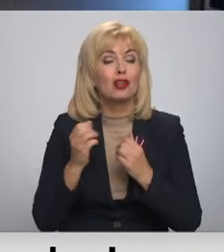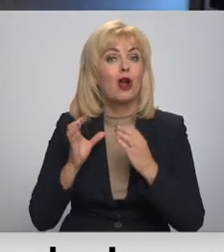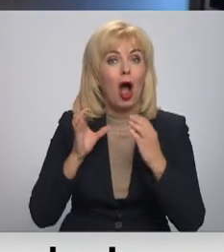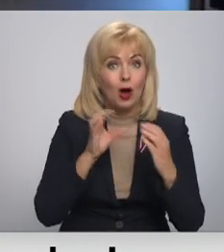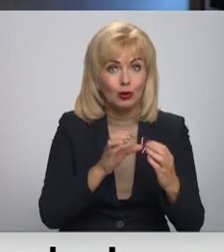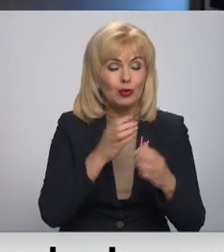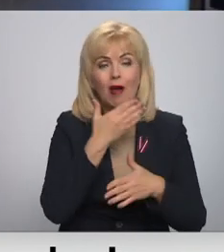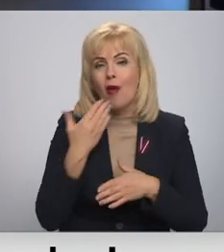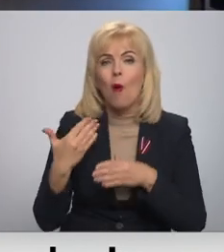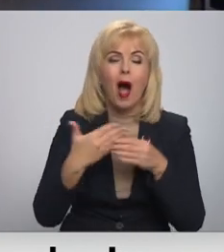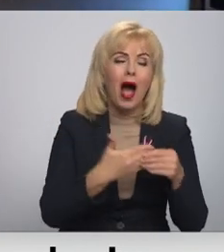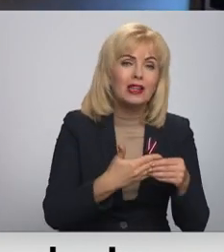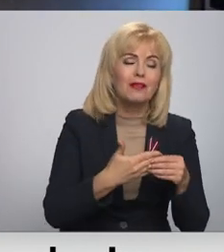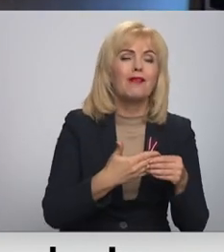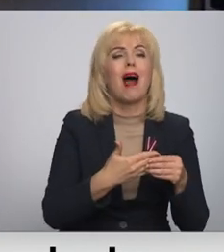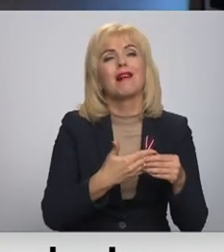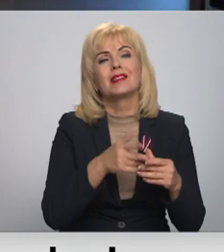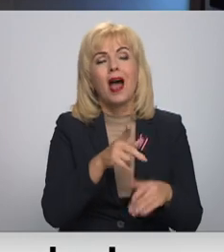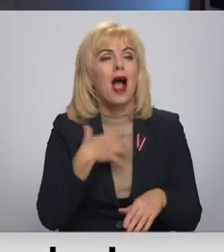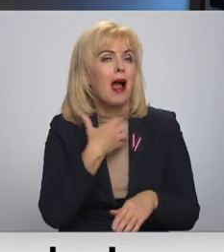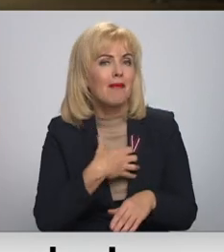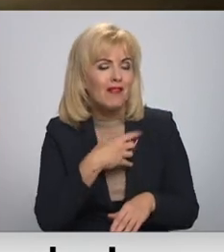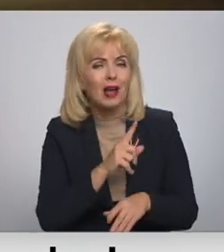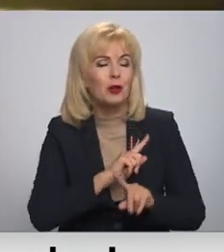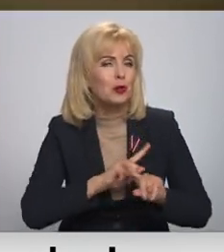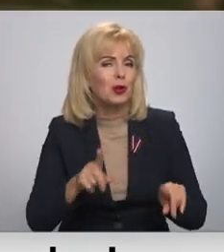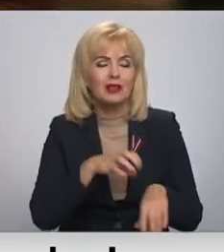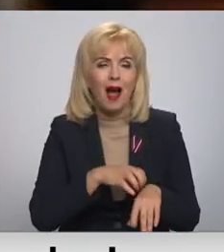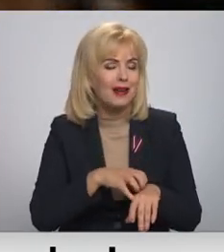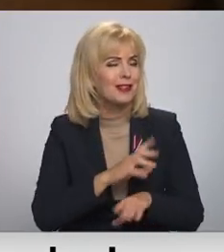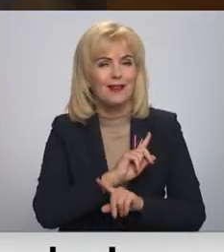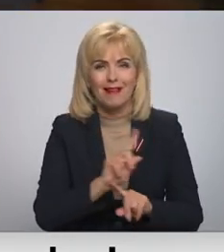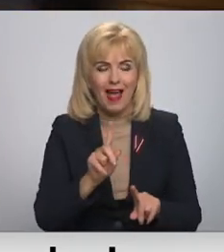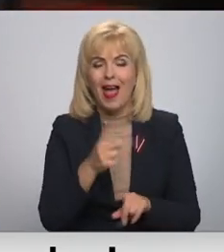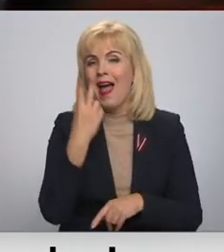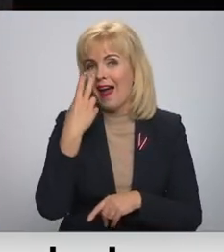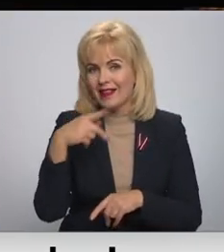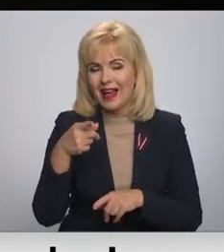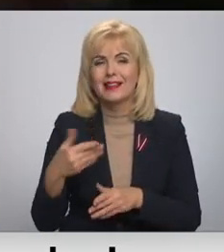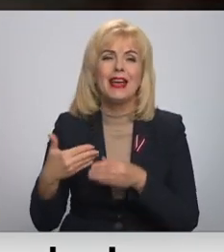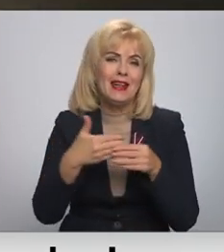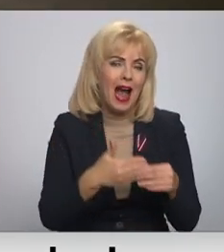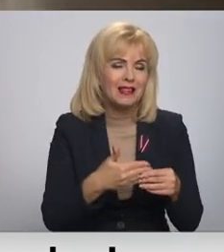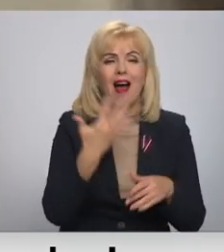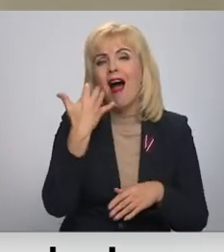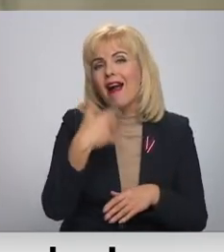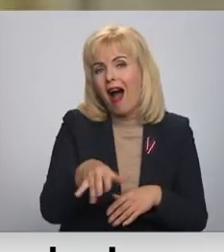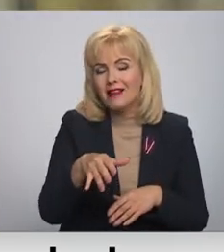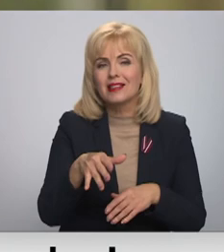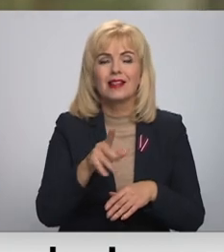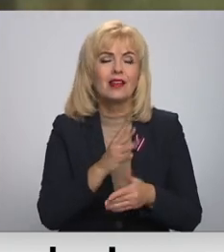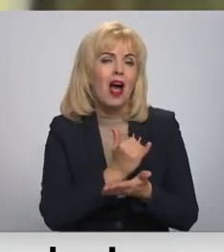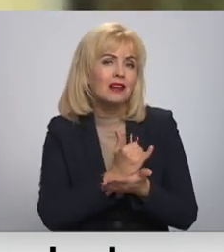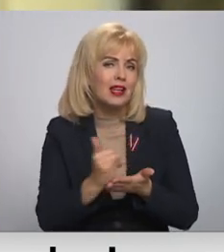nav atvedis kādu, kam steidzam nepieciešama mediķu palīdzība. No transporta līdzekļa slimnīcā tiek ienestas kastes, kurās